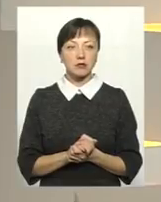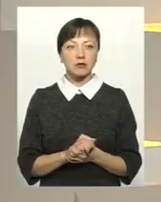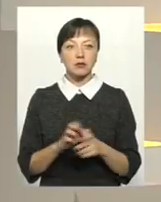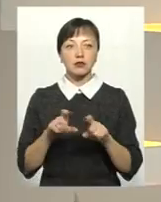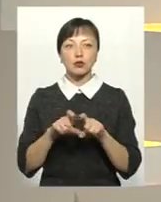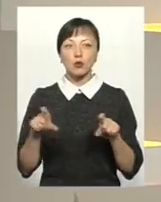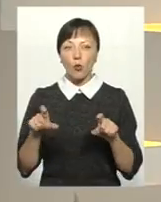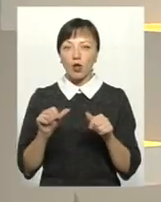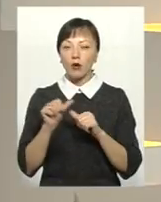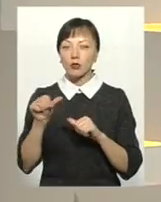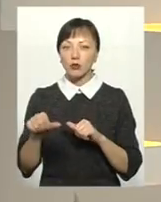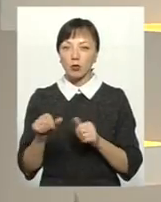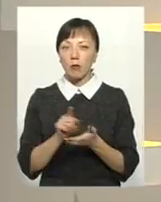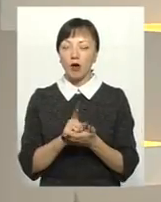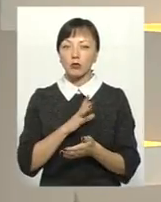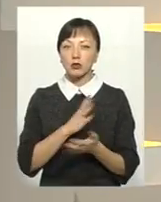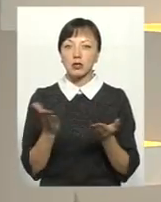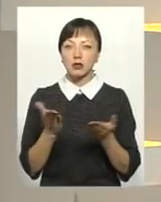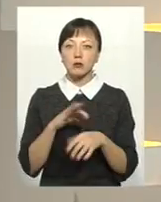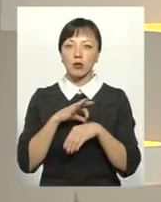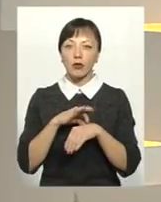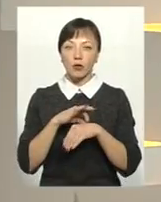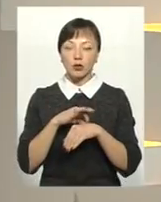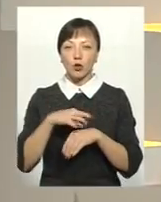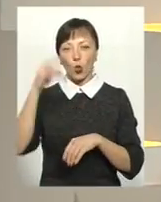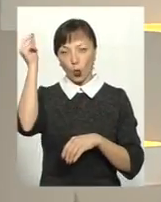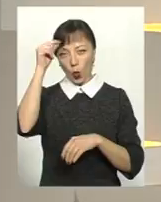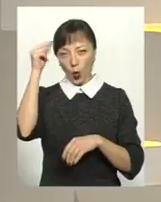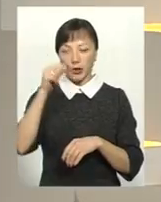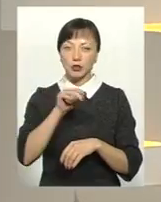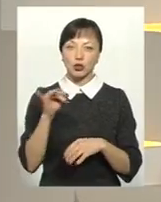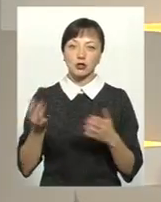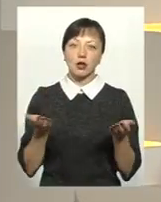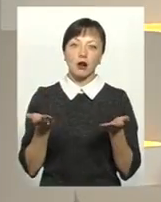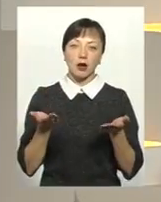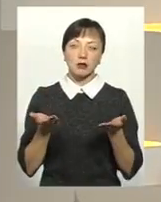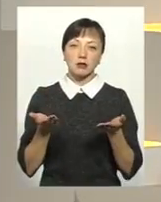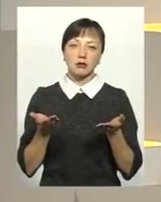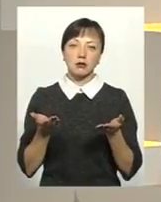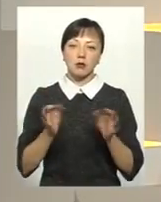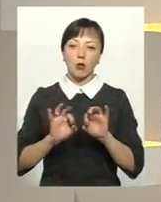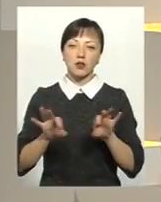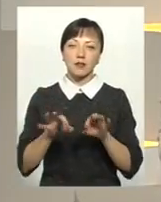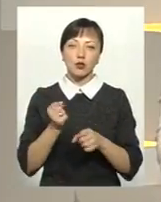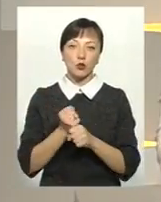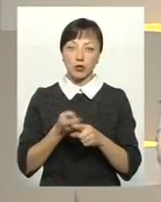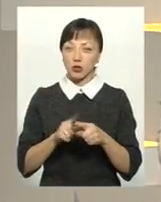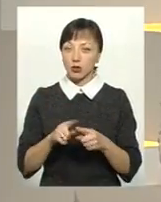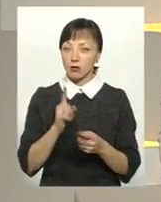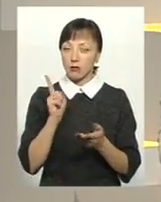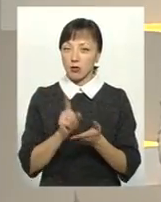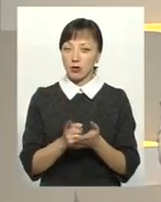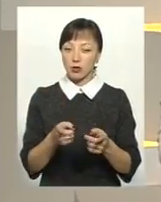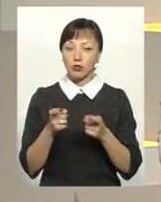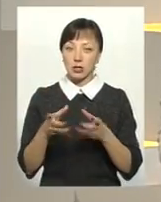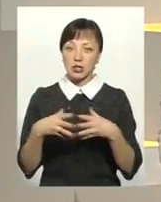школах, окрім того, що мають бути якісь проводитись уроки там, чи якась, ну, просвітницька робота, це ж ще мають